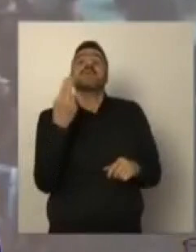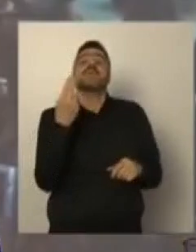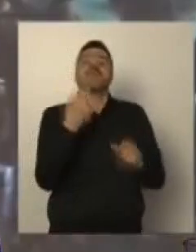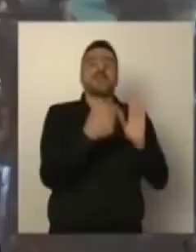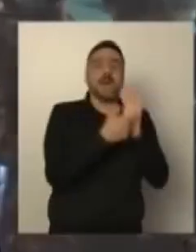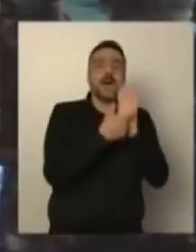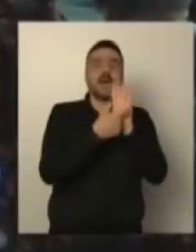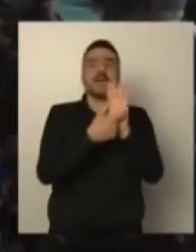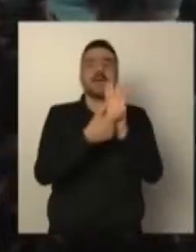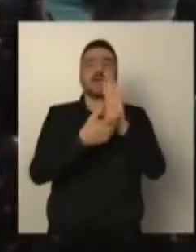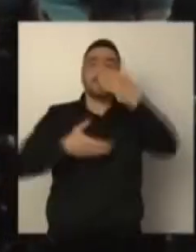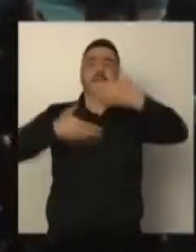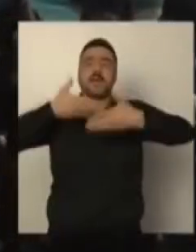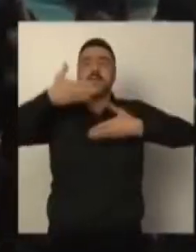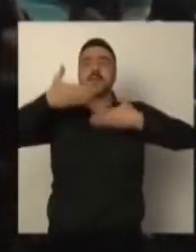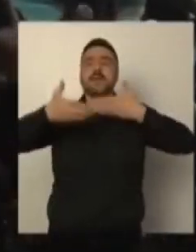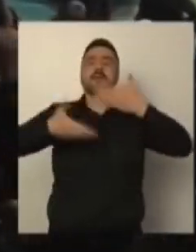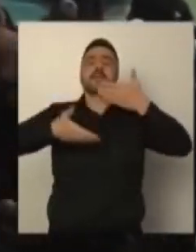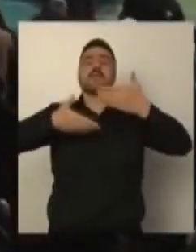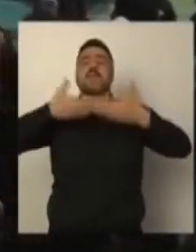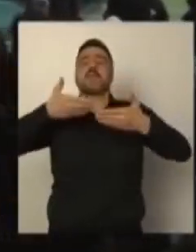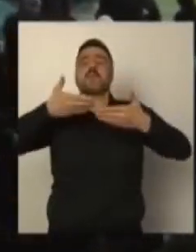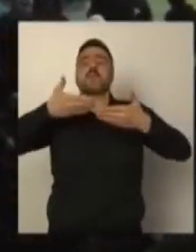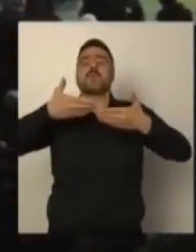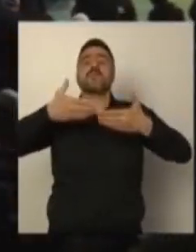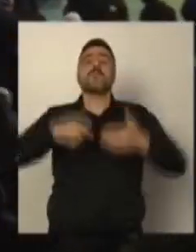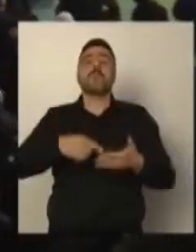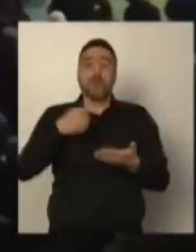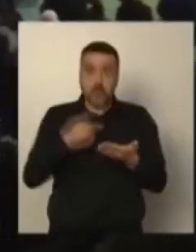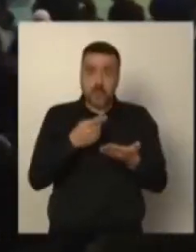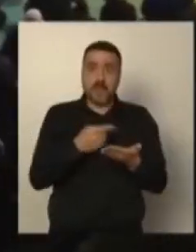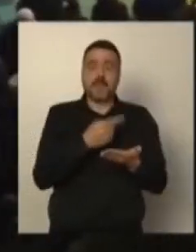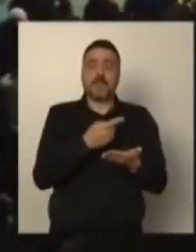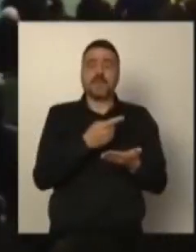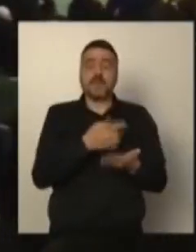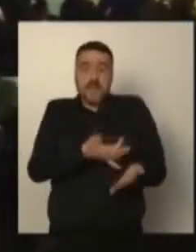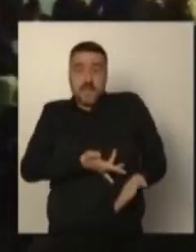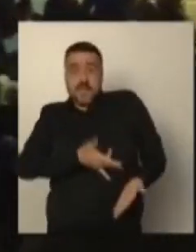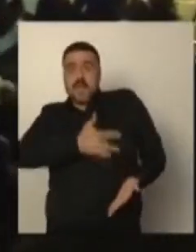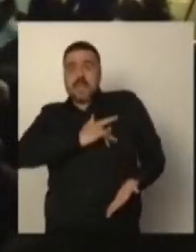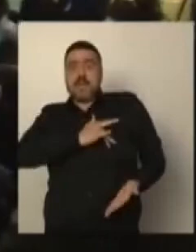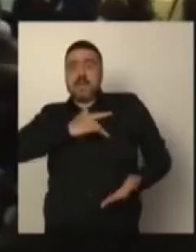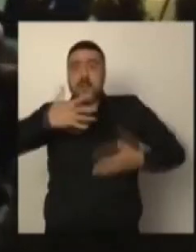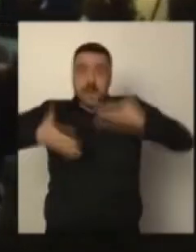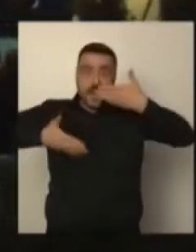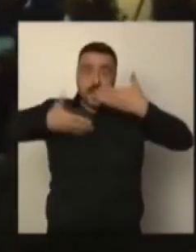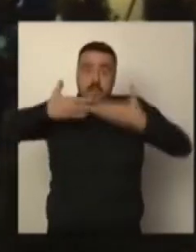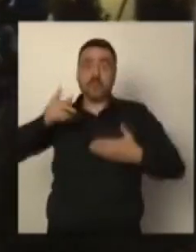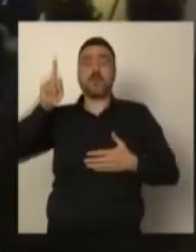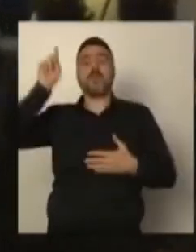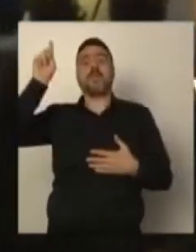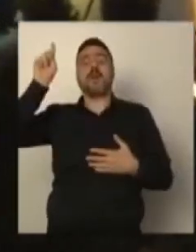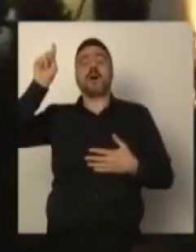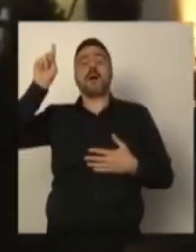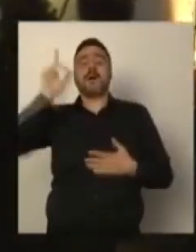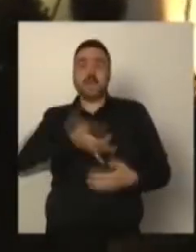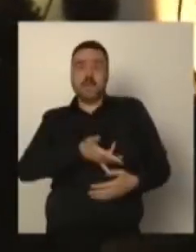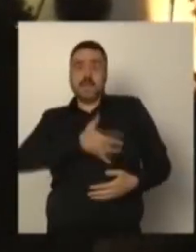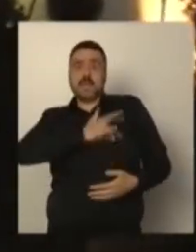Özetle bu ayeti kerimelerde imandan bahsediyor Rabbimiz.